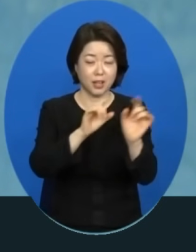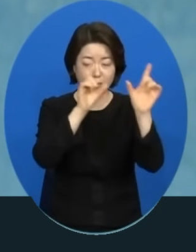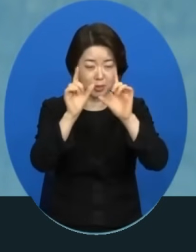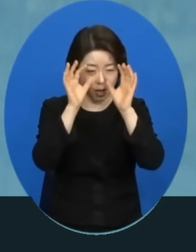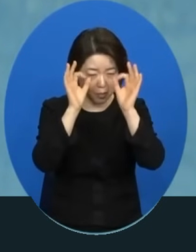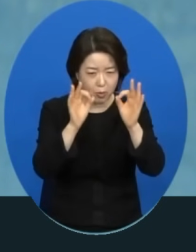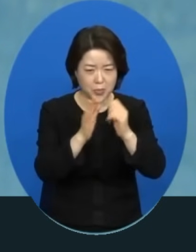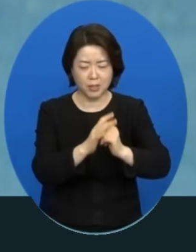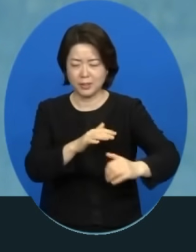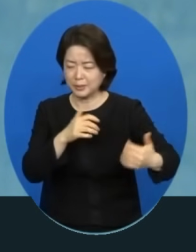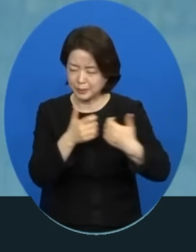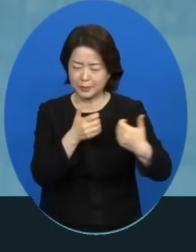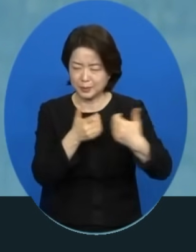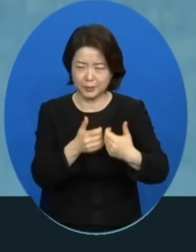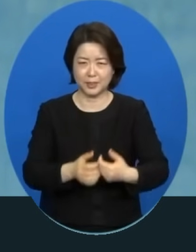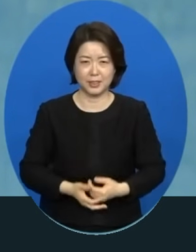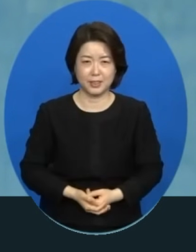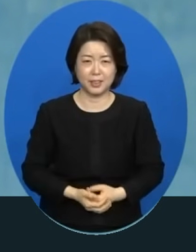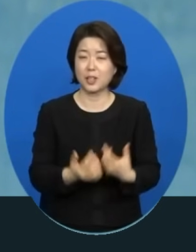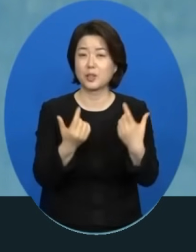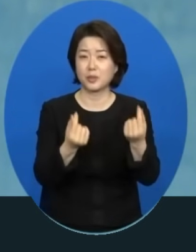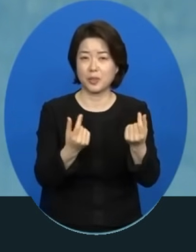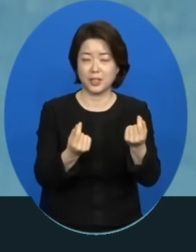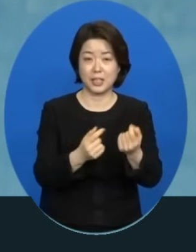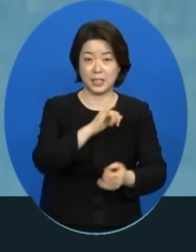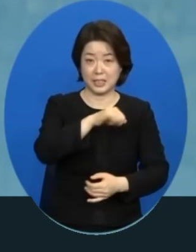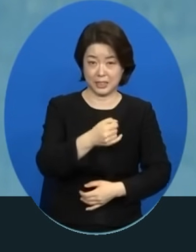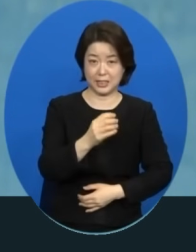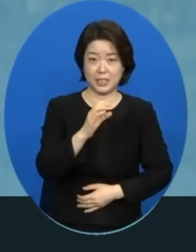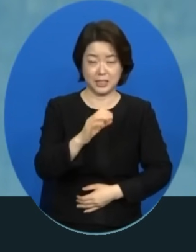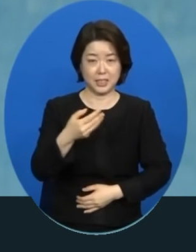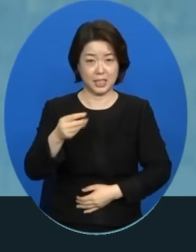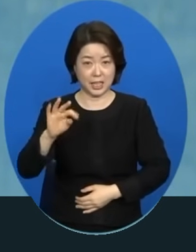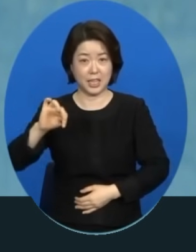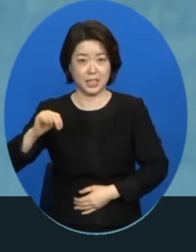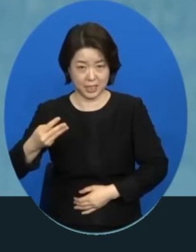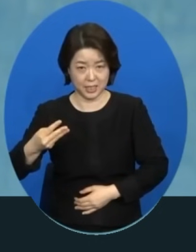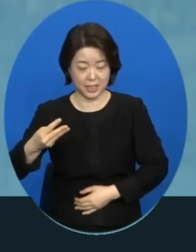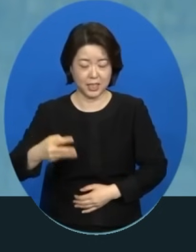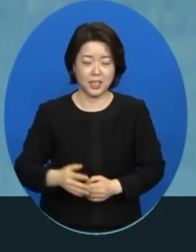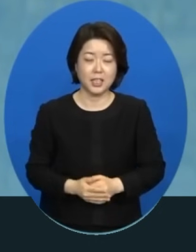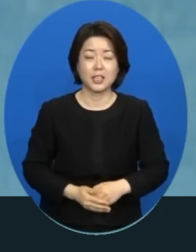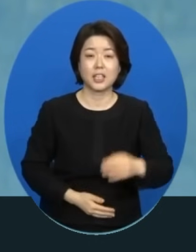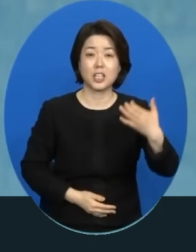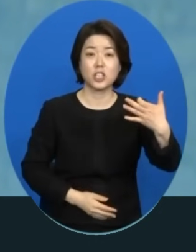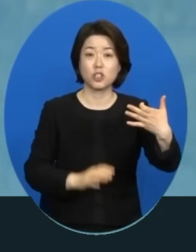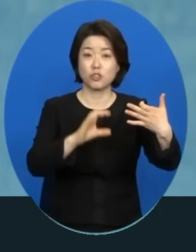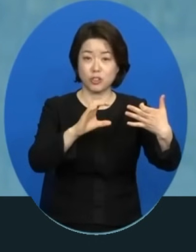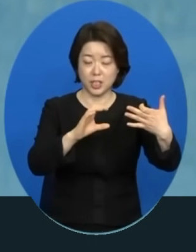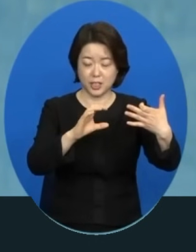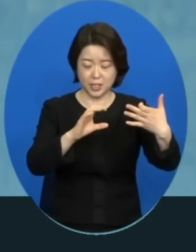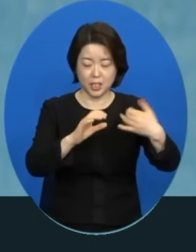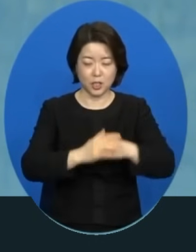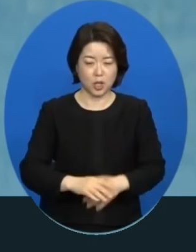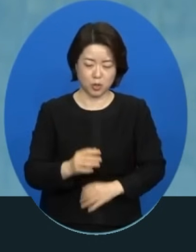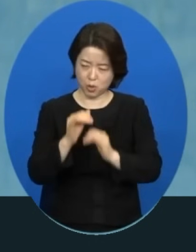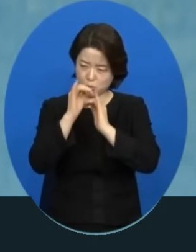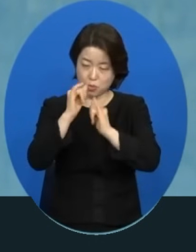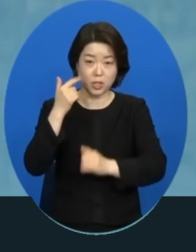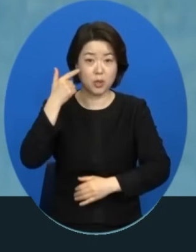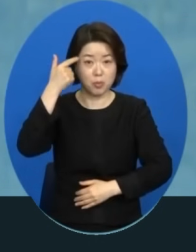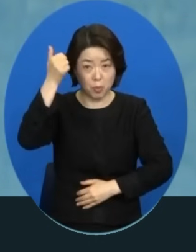소욕과 성령의 투쟁이에요. 이 제이시 라엘이라고 하는 19세기에 참 위대한 목회자가 있었습니다. 찰스